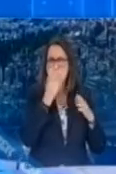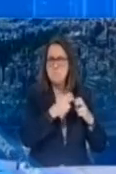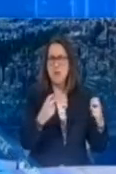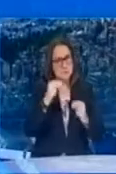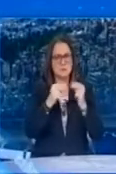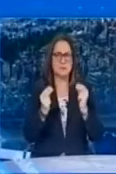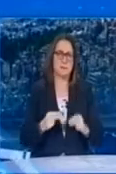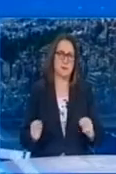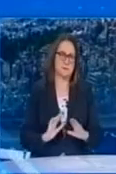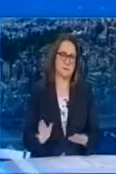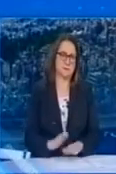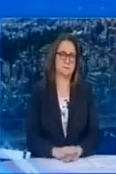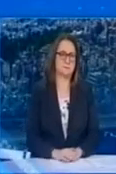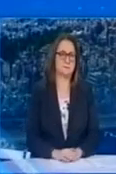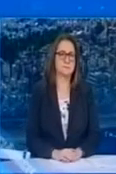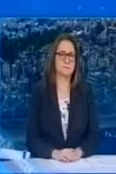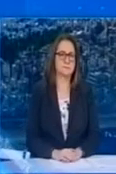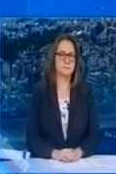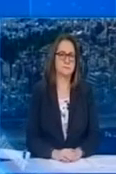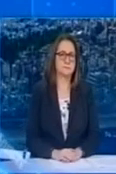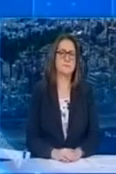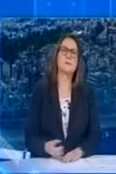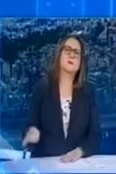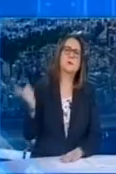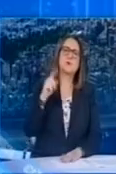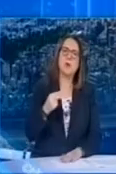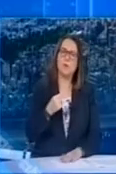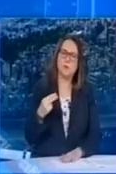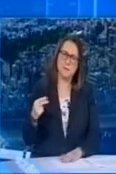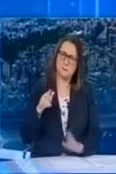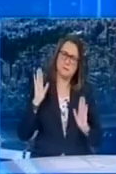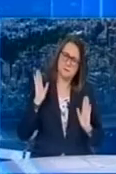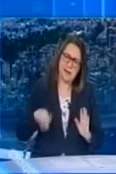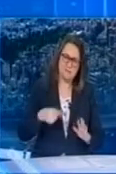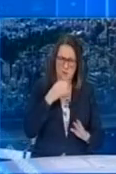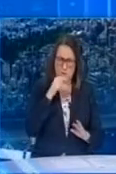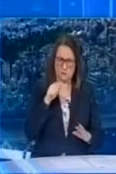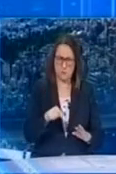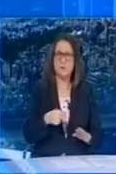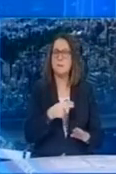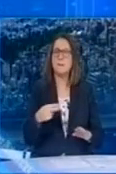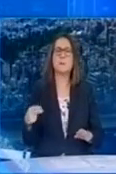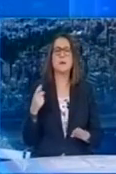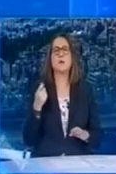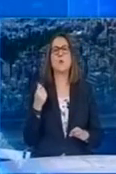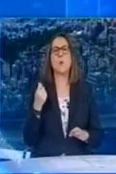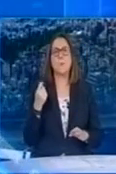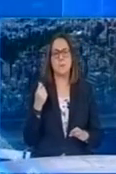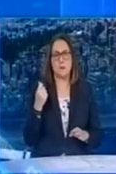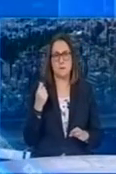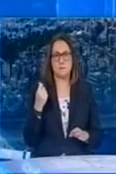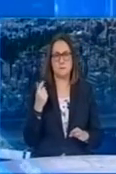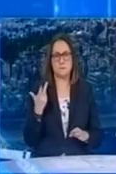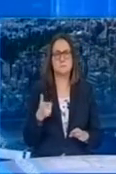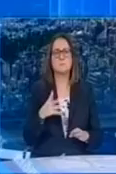εφησυχασμό». Το άλλο ζήτημα, και θέλω να κλείσω με αυτό πριν αναφερθώ στην οικονομία, είναι